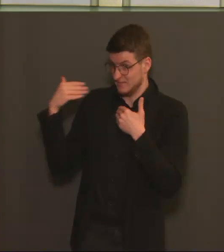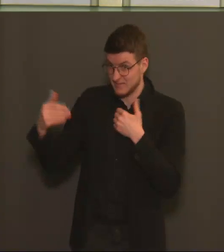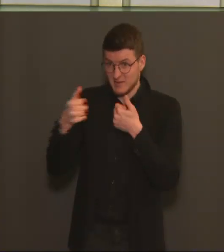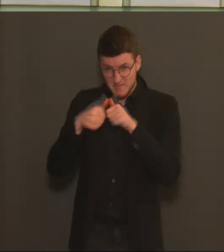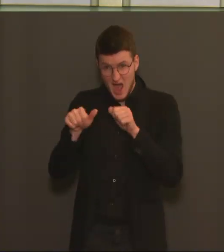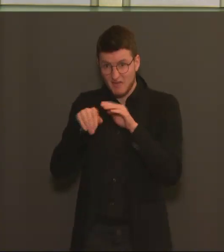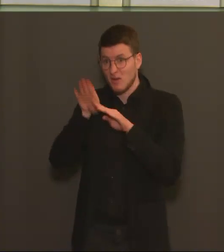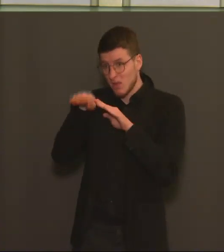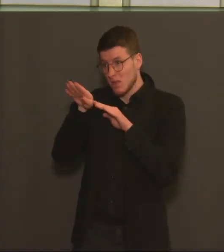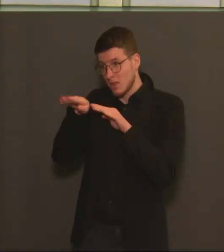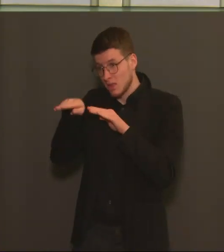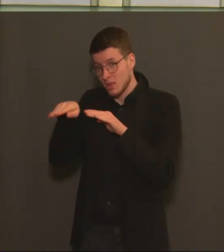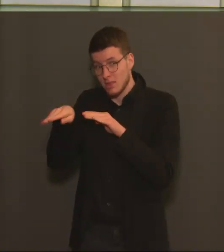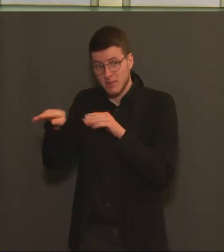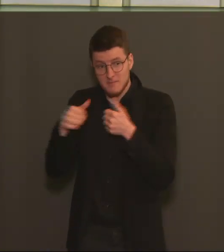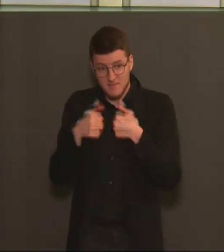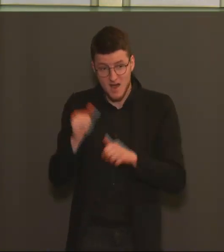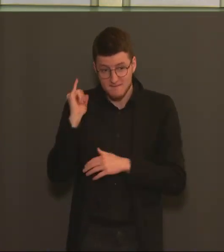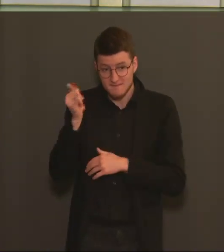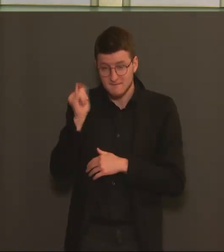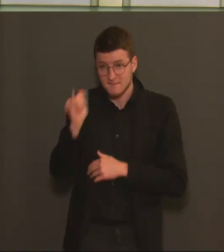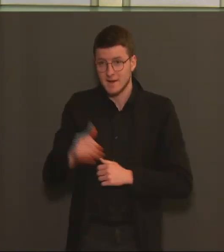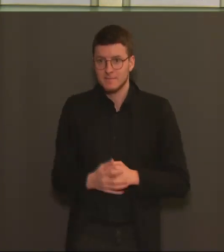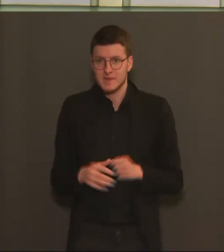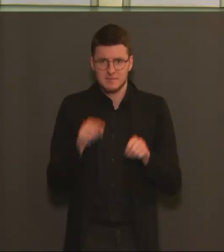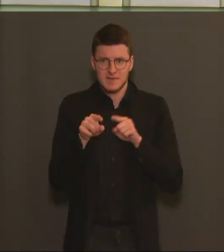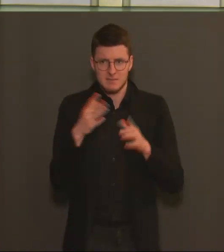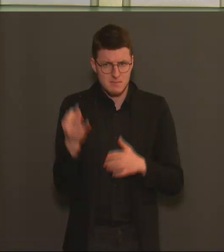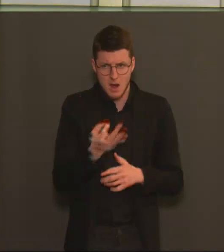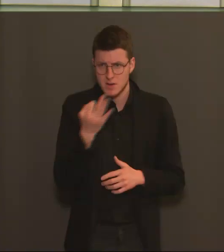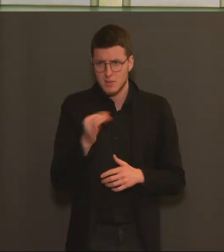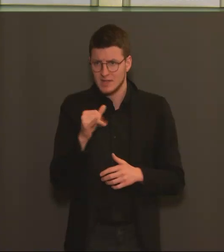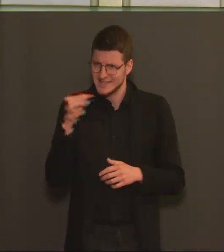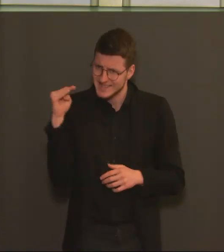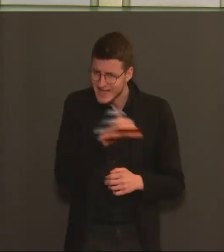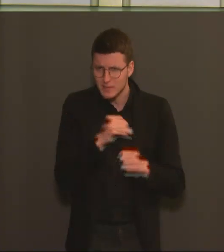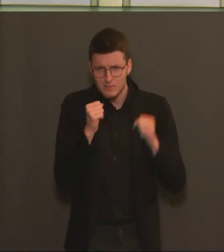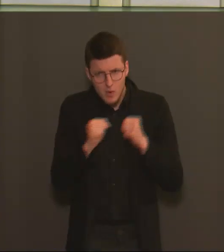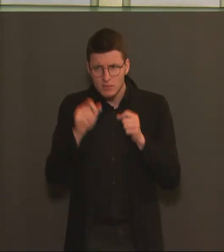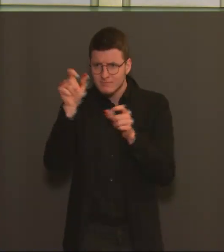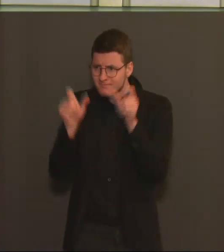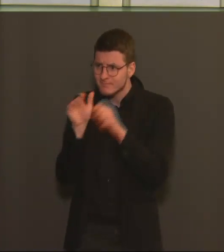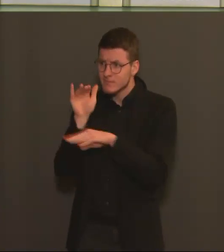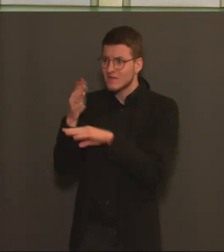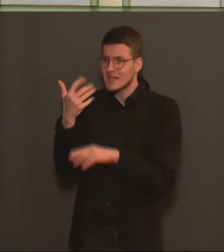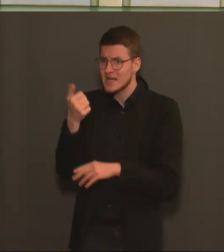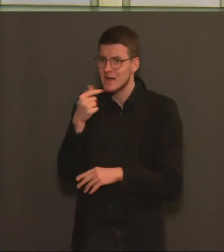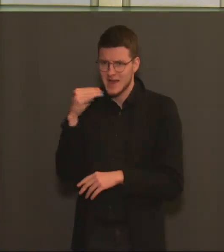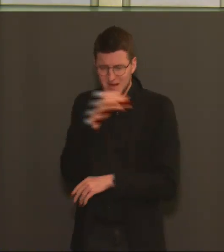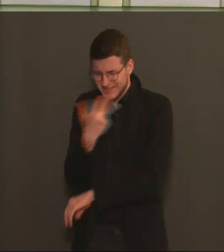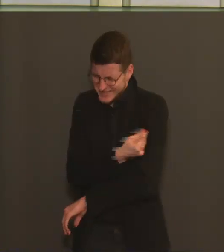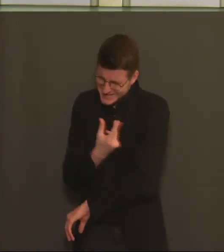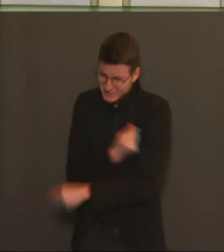Dit illustreert hoe belangrijk het is om nu zo snel mogelijk de bevolking van boven de 65 jaar te beschermen met het vaccin.